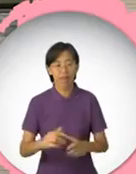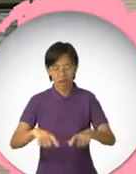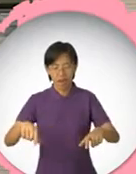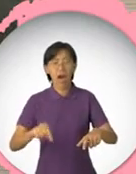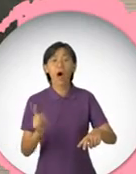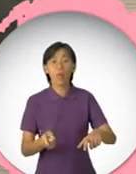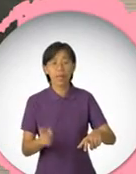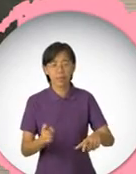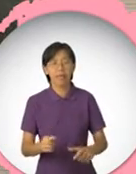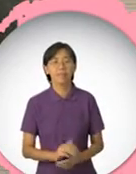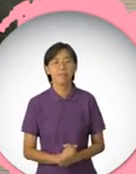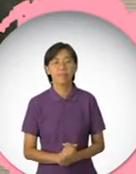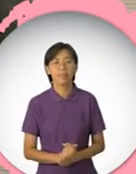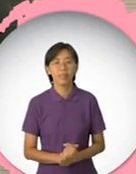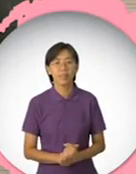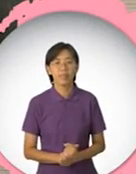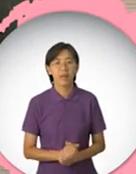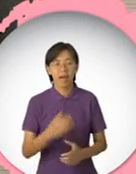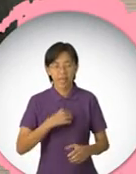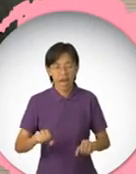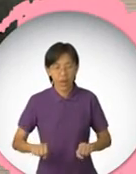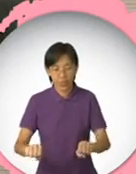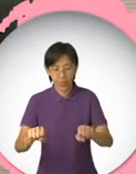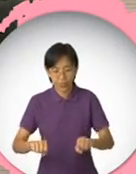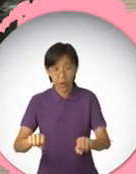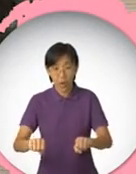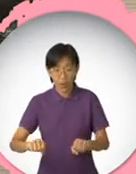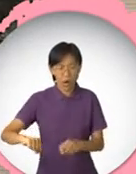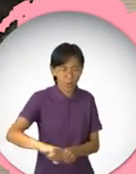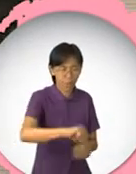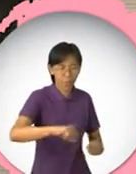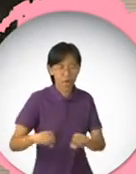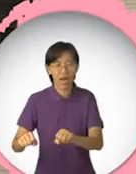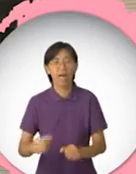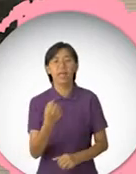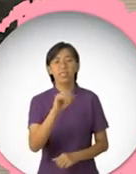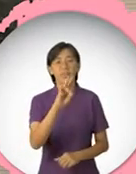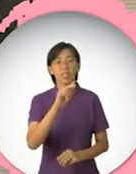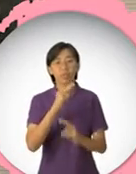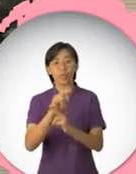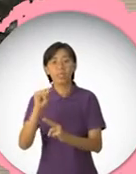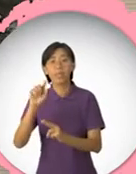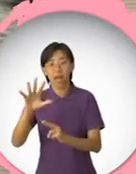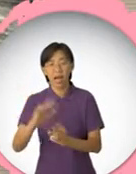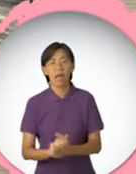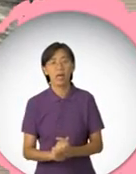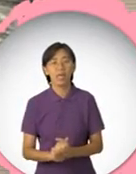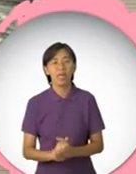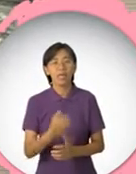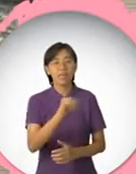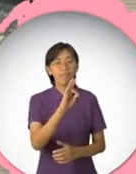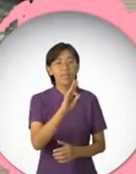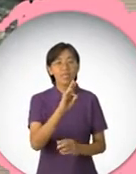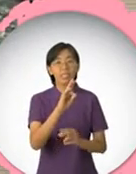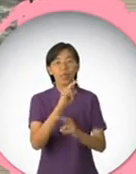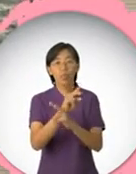แต่ว่านี้เราจะรีดให้มีขนาดที่ใหญ่ขึ้นประมาณ17x25 นิ้วหรือว่าเซนติเมตรครับ นิ้วค่ะ